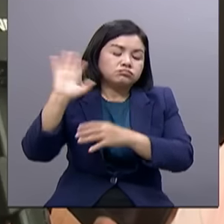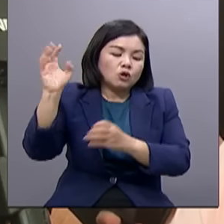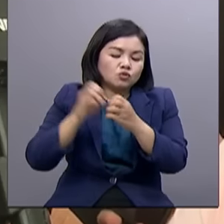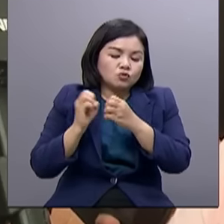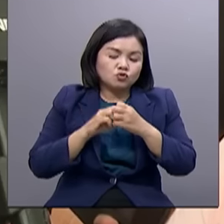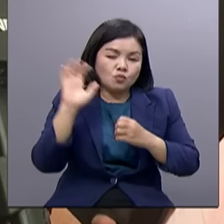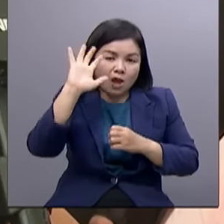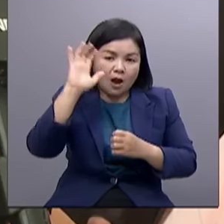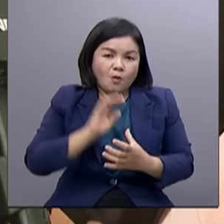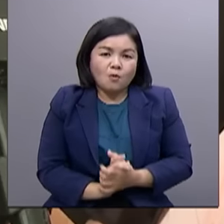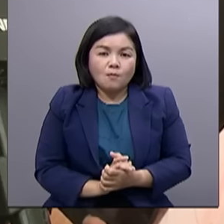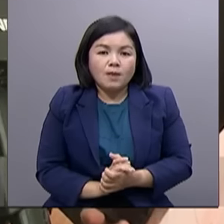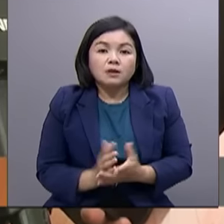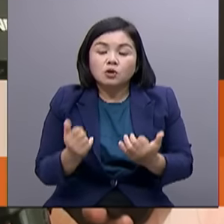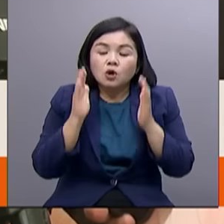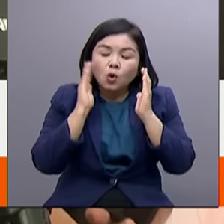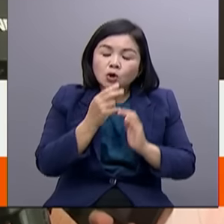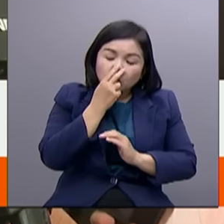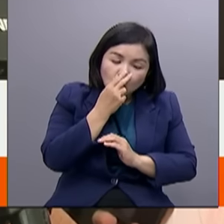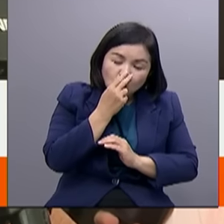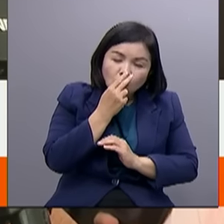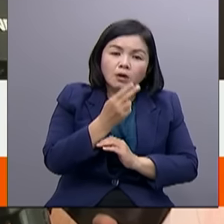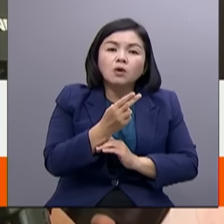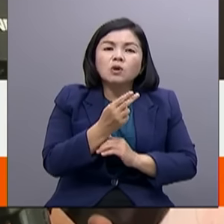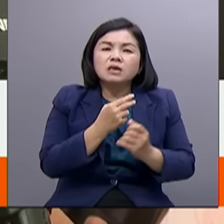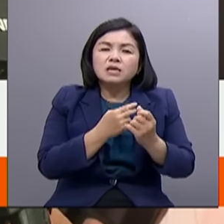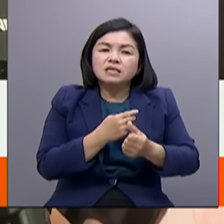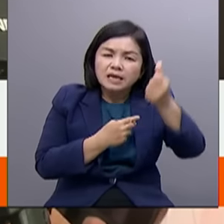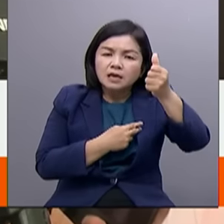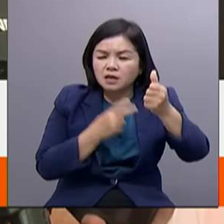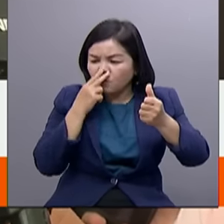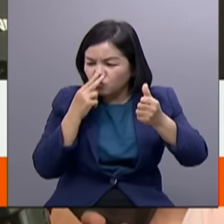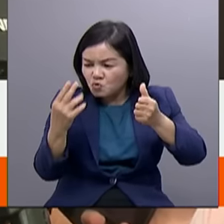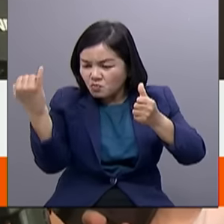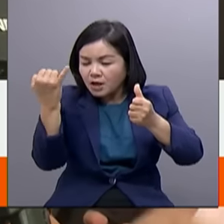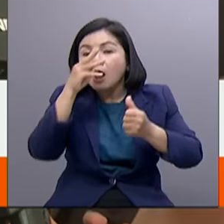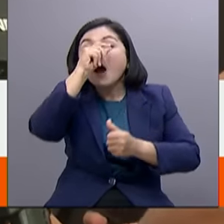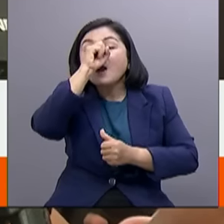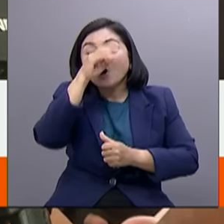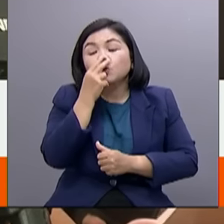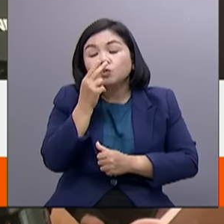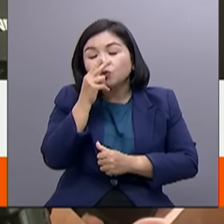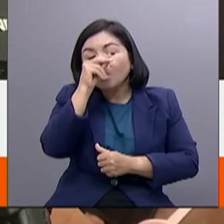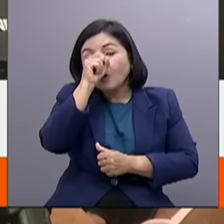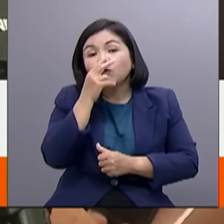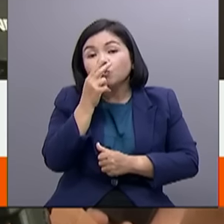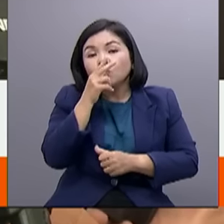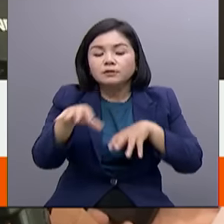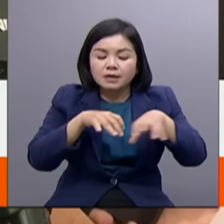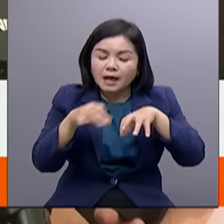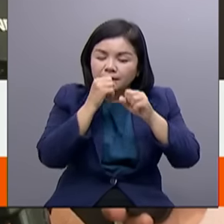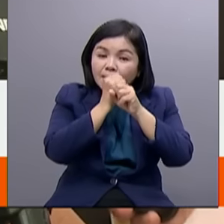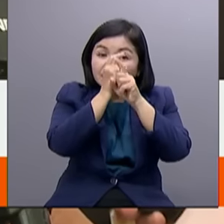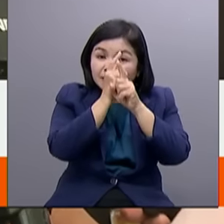คนมองทั้งดีและไม่ดีผมอยากให้ทดลองดูนะขอให้ดำเนินการไปด้วย